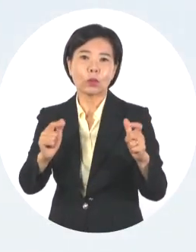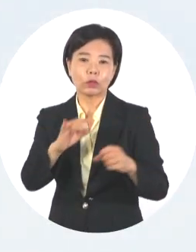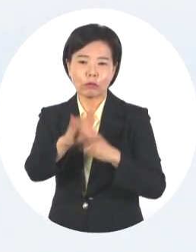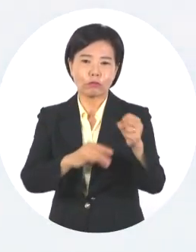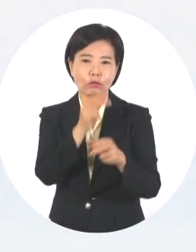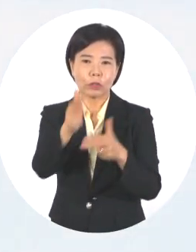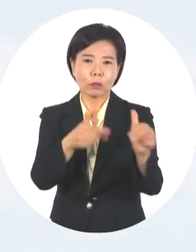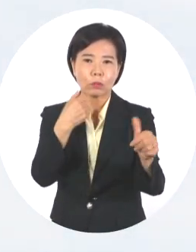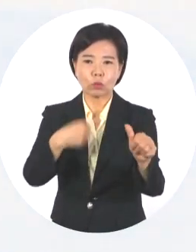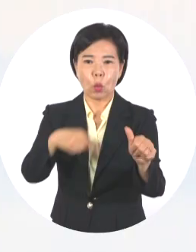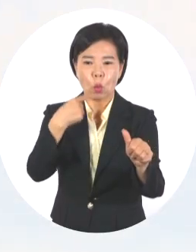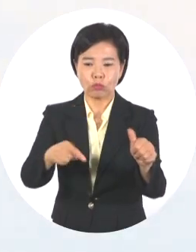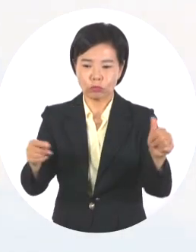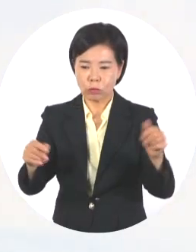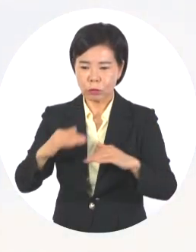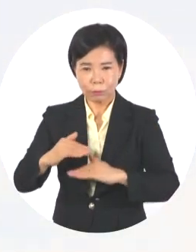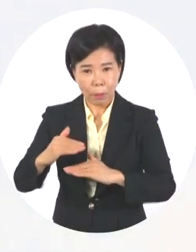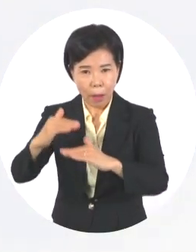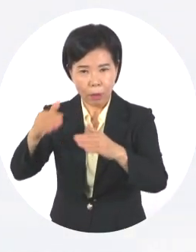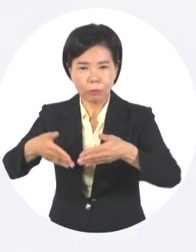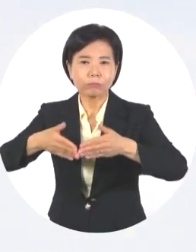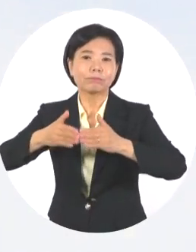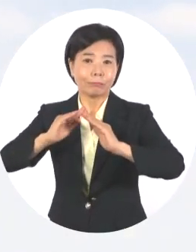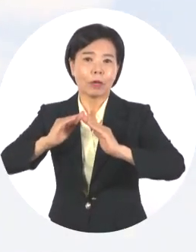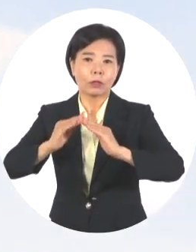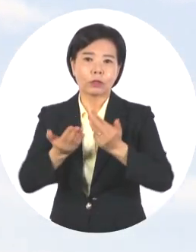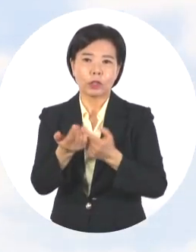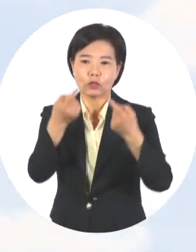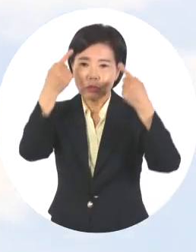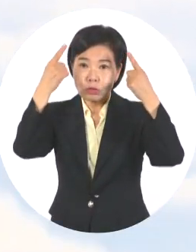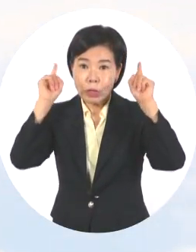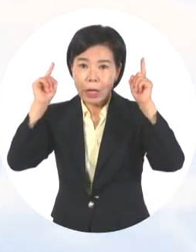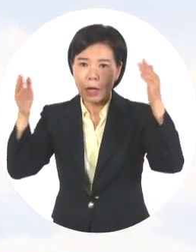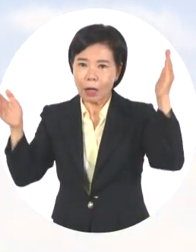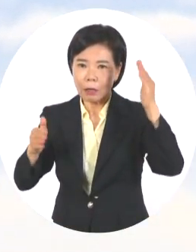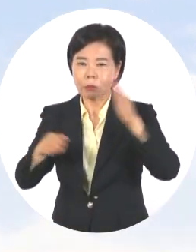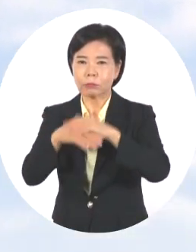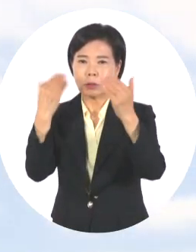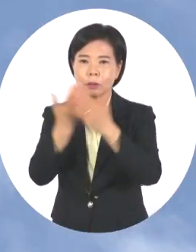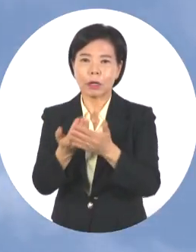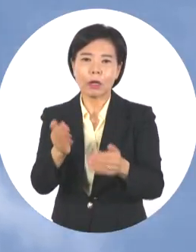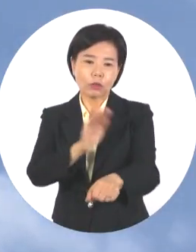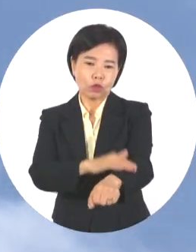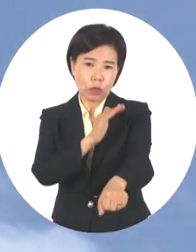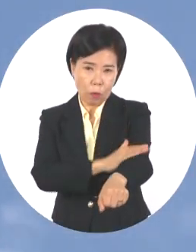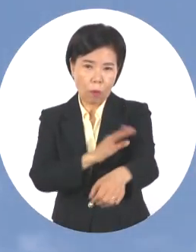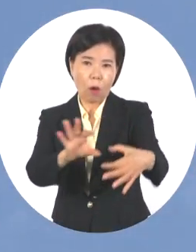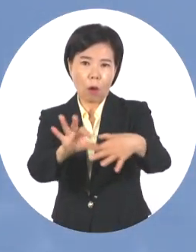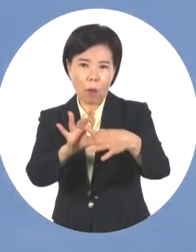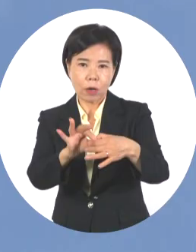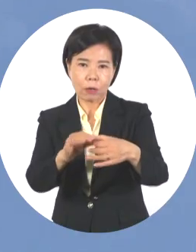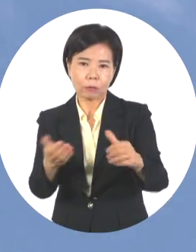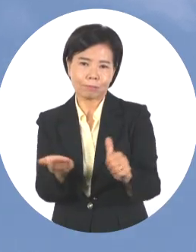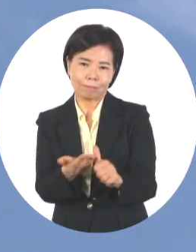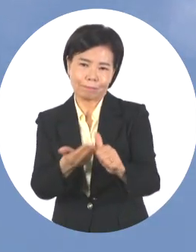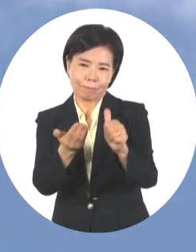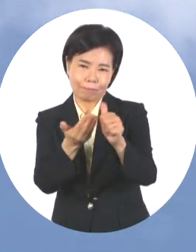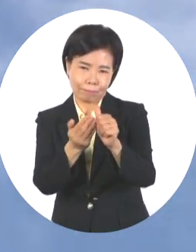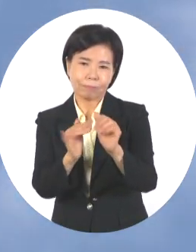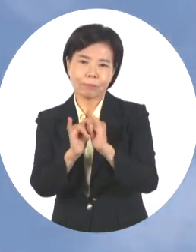우주산업 교육 생태계를 조성 중이며 제주대는 취업 준비반을 통해 우주산업 인재를 육성하고